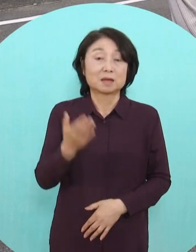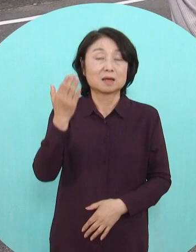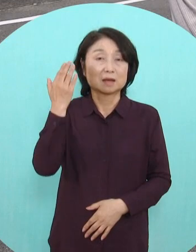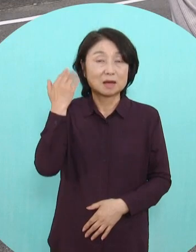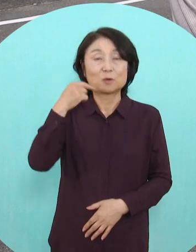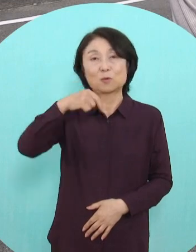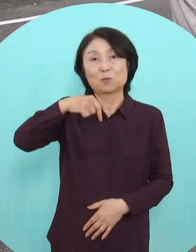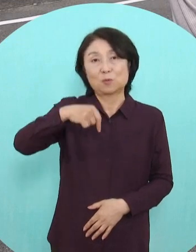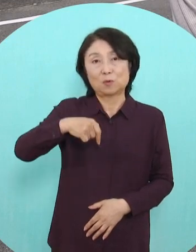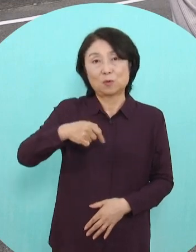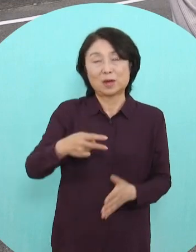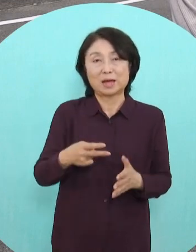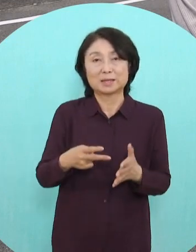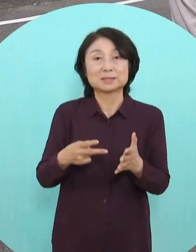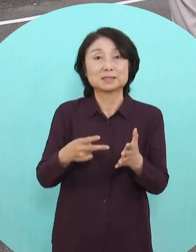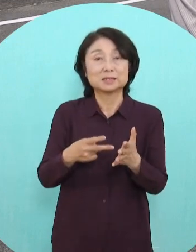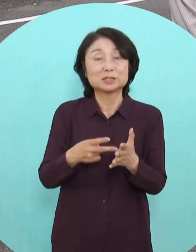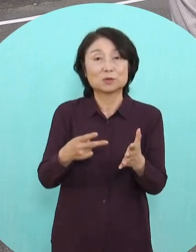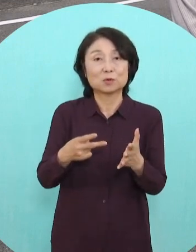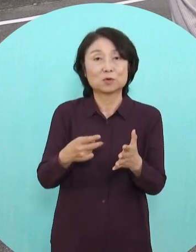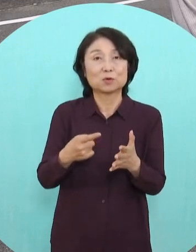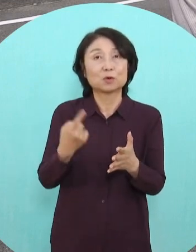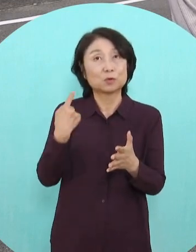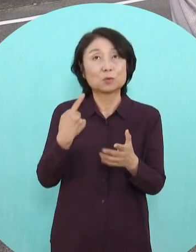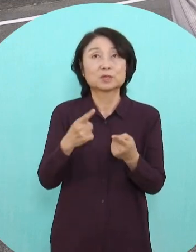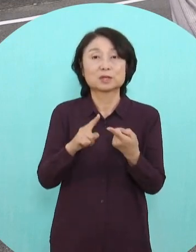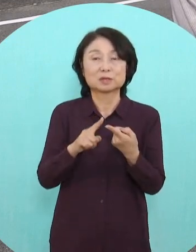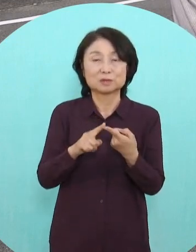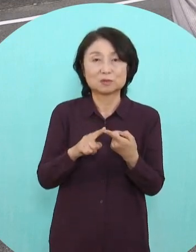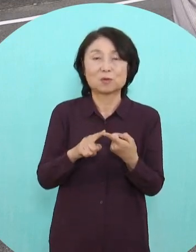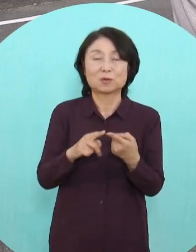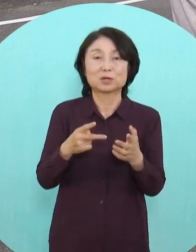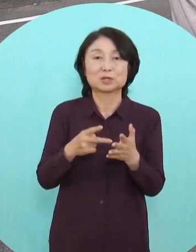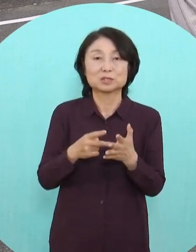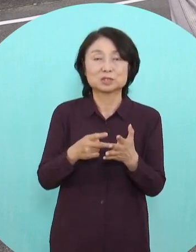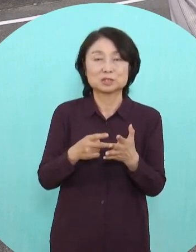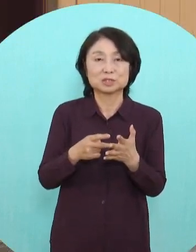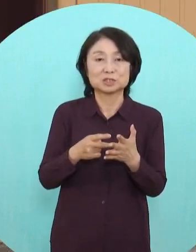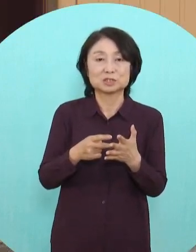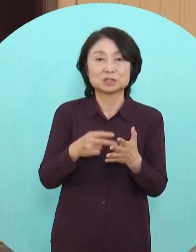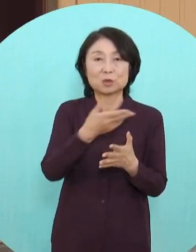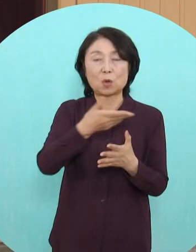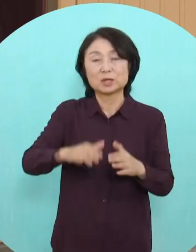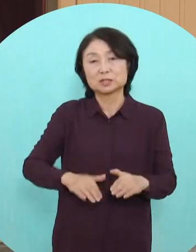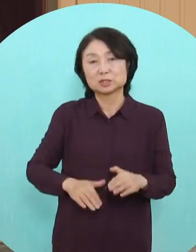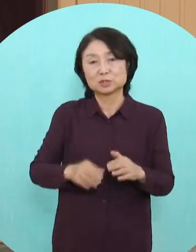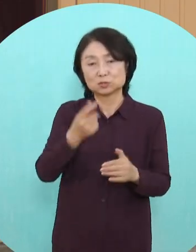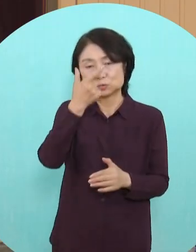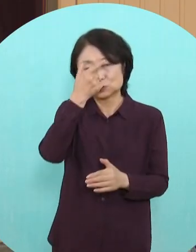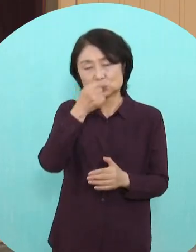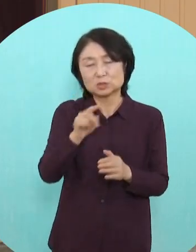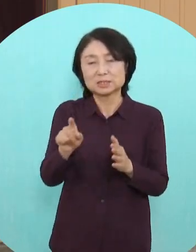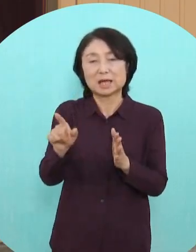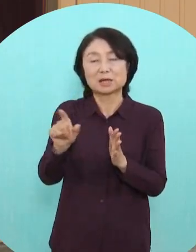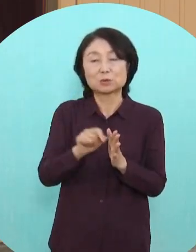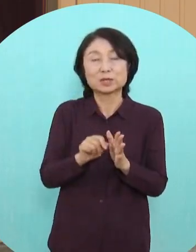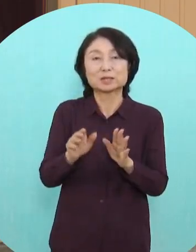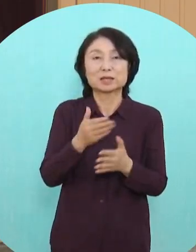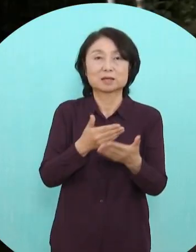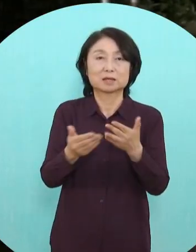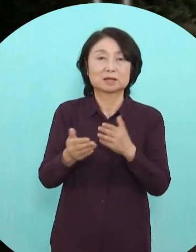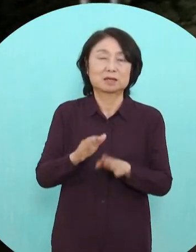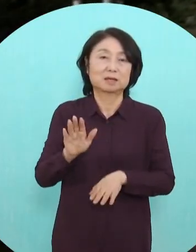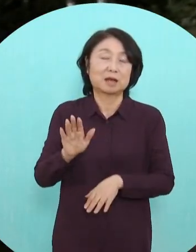まあ、過去ここは2度、去年も含めて2度水害浸水被害に遭ったという経験があります